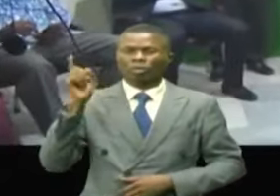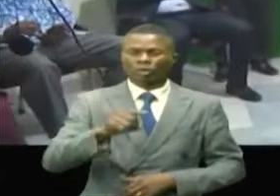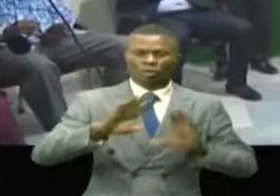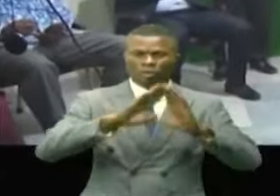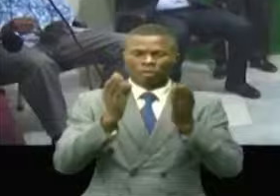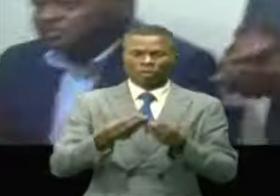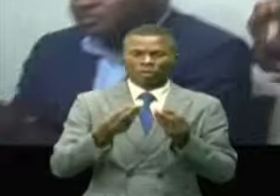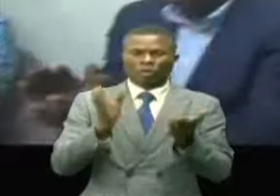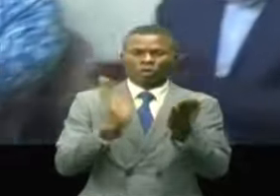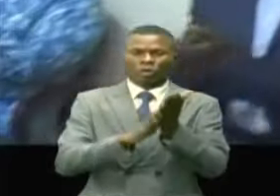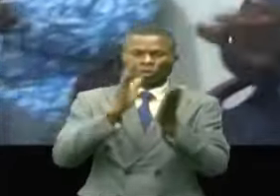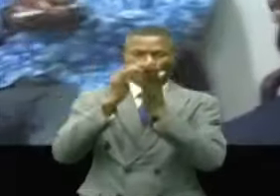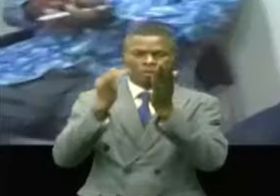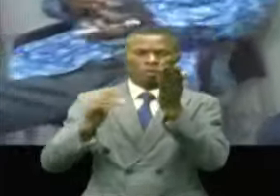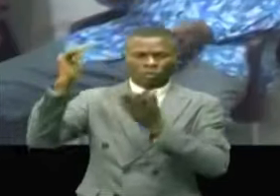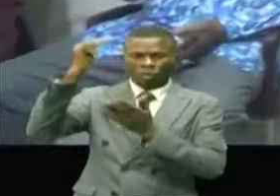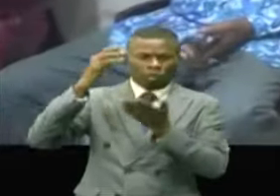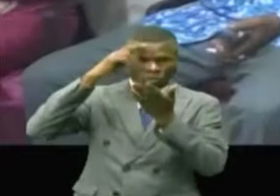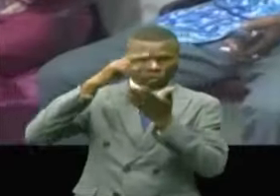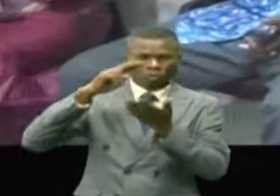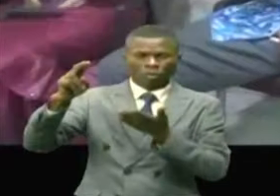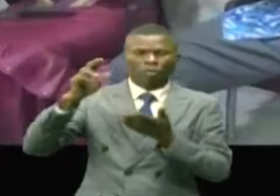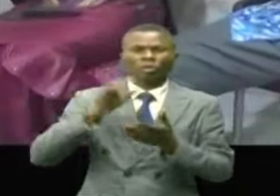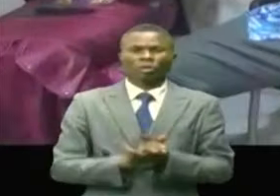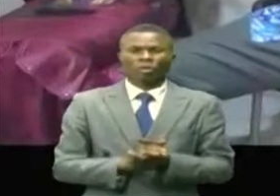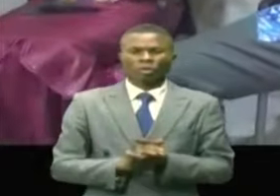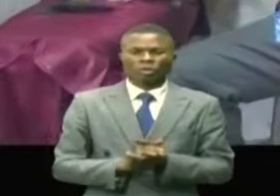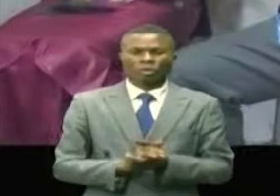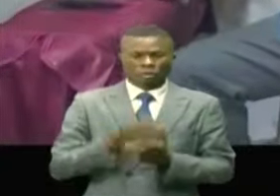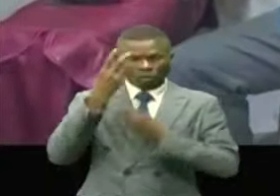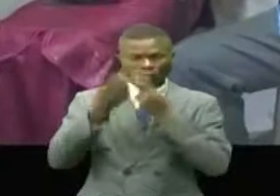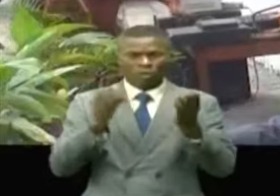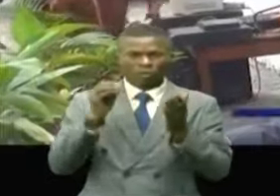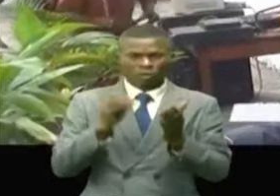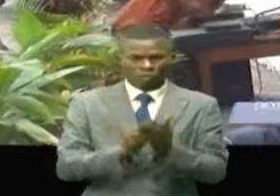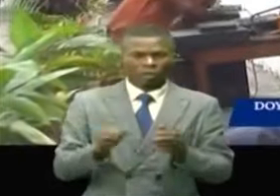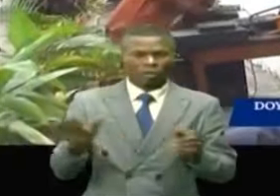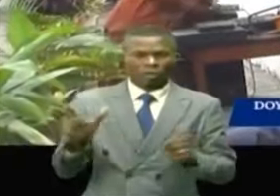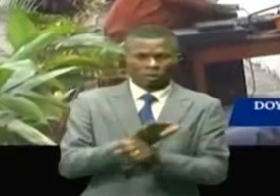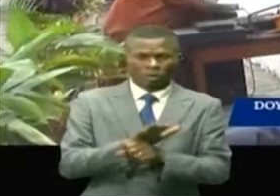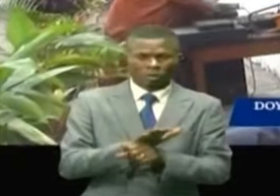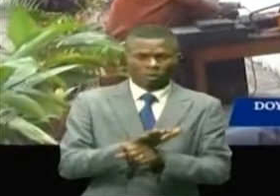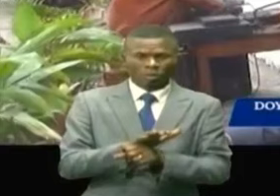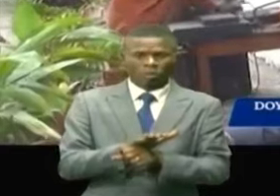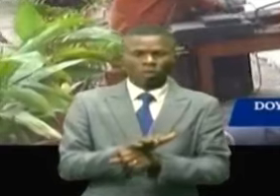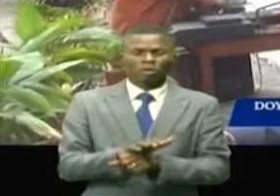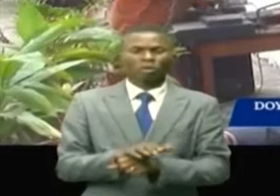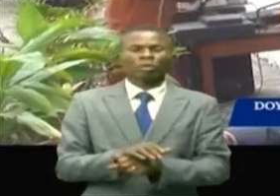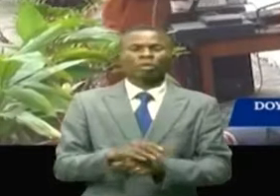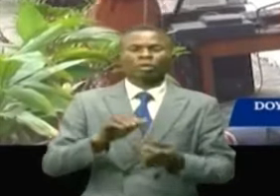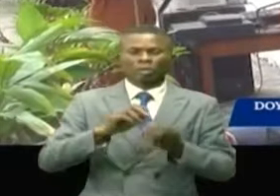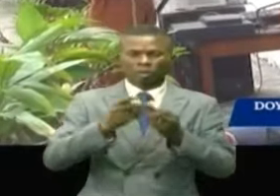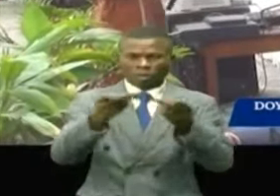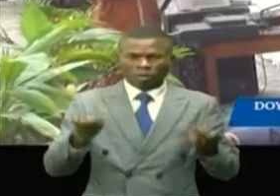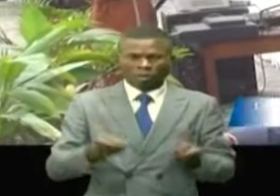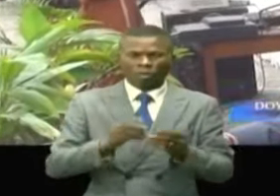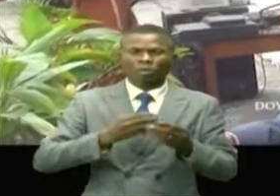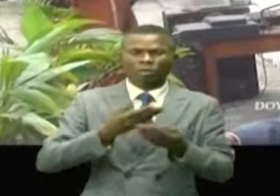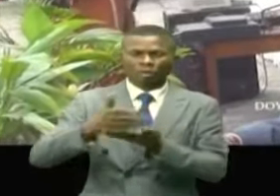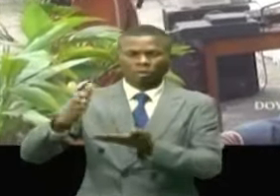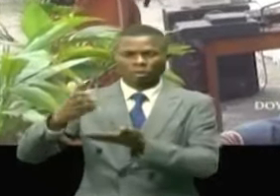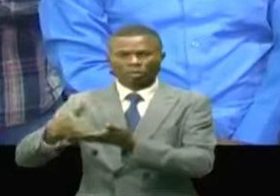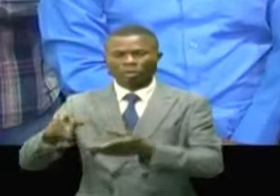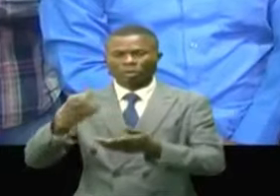d'enseignement supérieur et universitaire une revisitation complète du circuit de transmission et